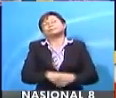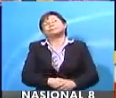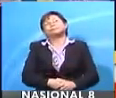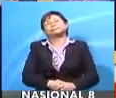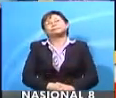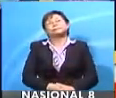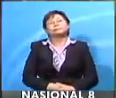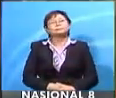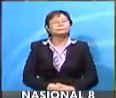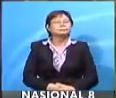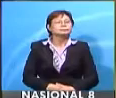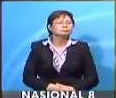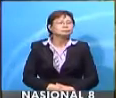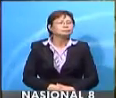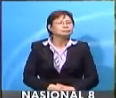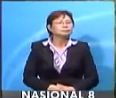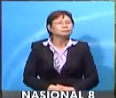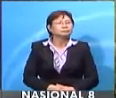kelak.